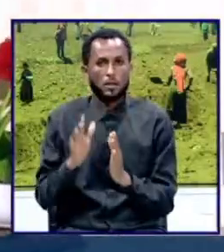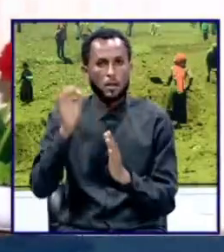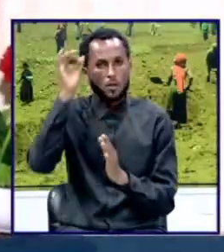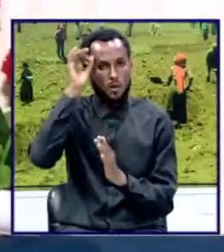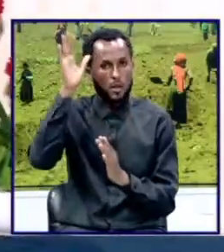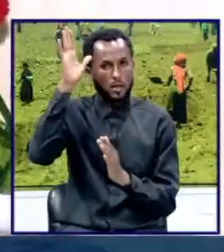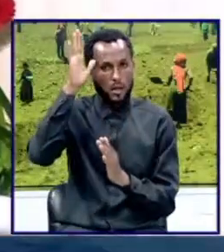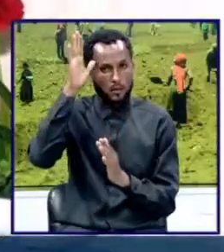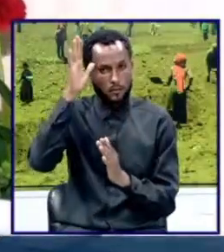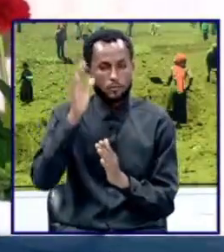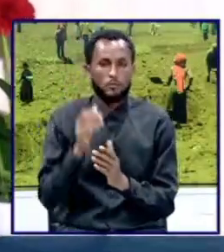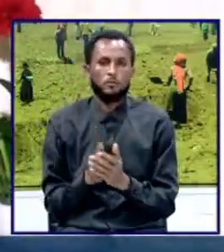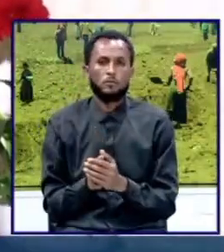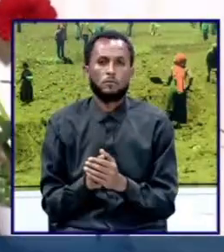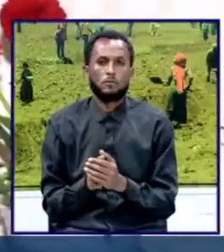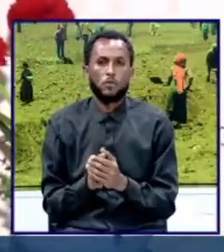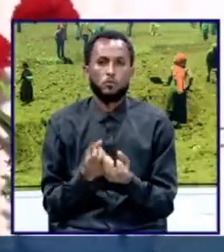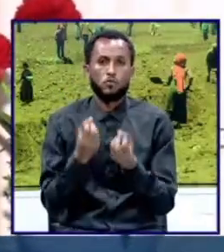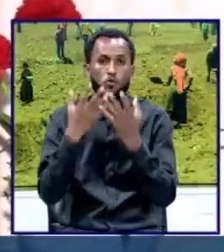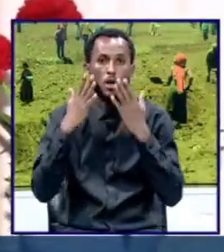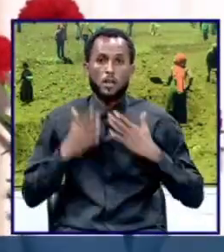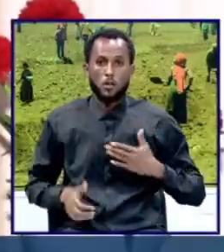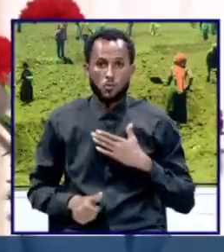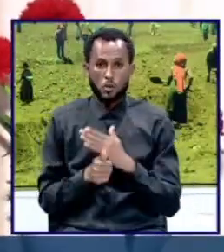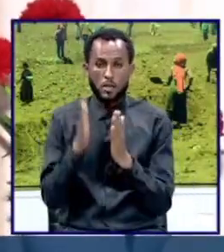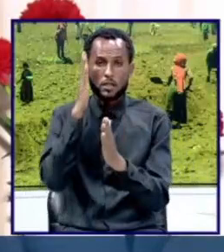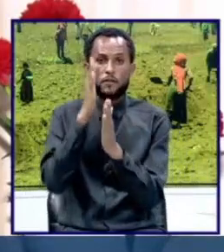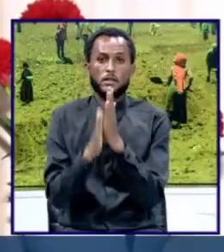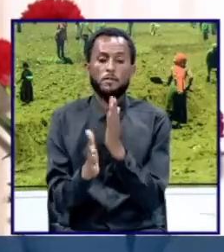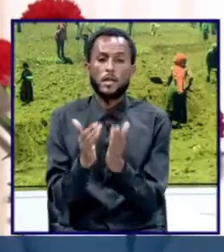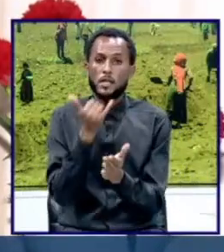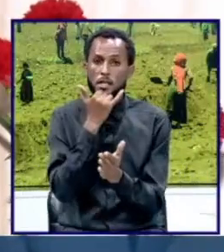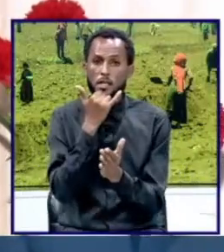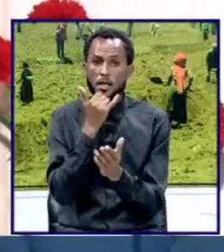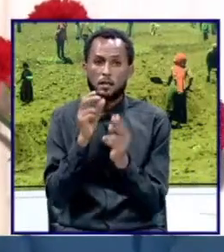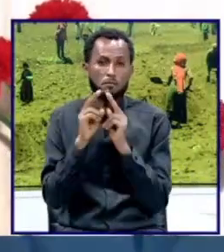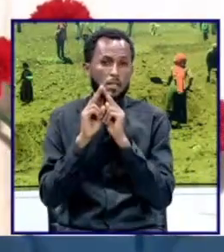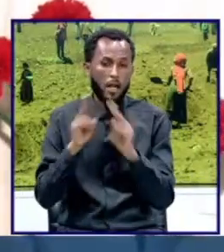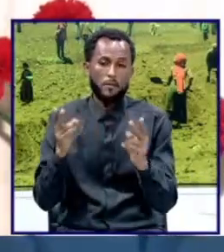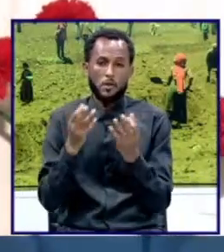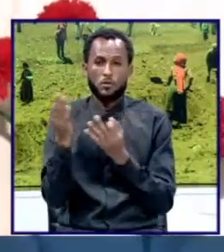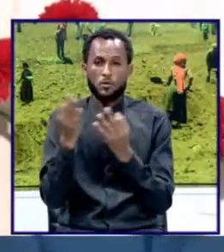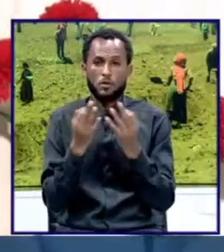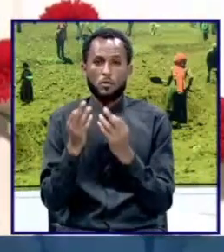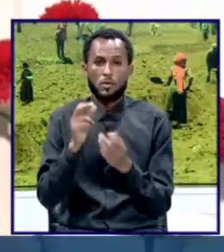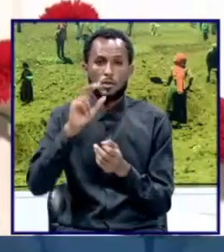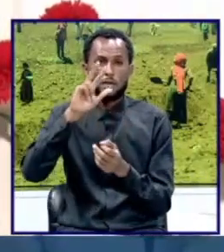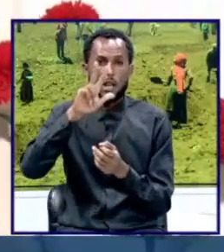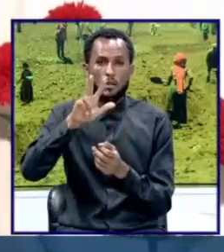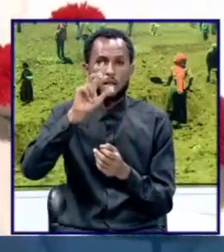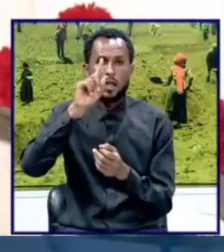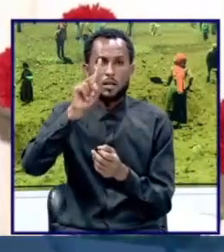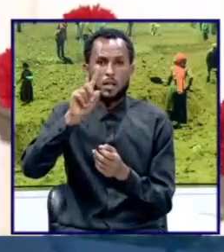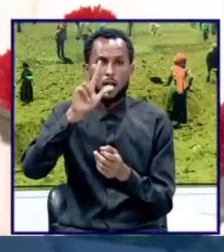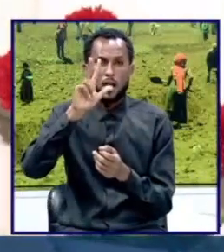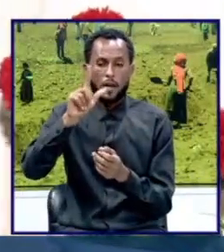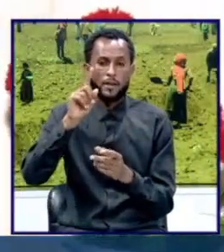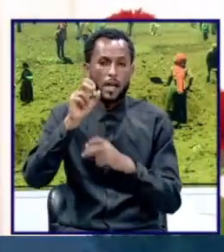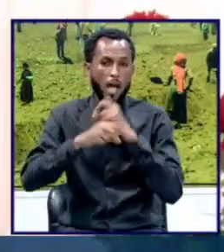ይዛረብ። ልዕሊ ኣካለ ስንኩላን እሞ ብጊሓቱ ዝተፈፀመ ገበን ብጣዕሚ እዩ ዝገልፆ። ሕጂ 331 ዓመት